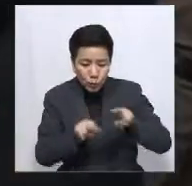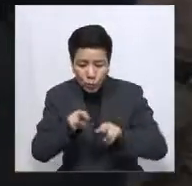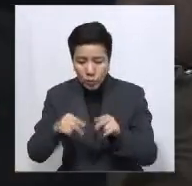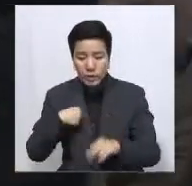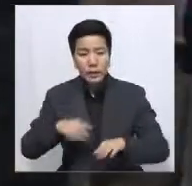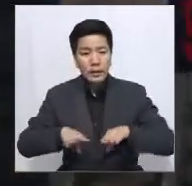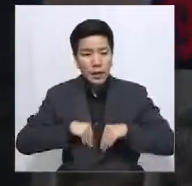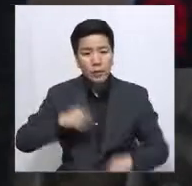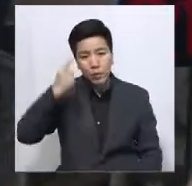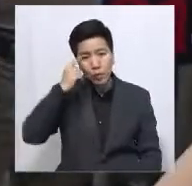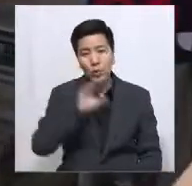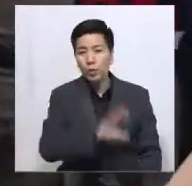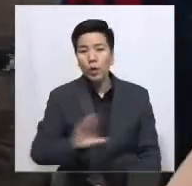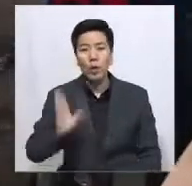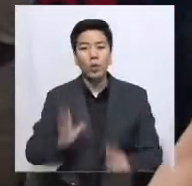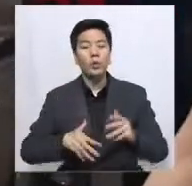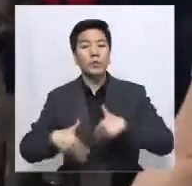การรับรู้ของประชาชนค่ะ